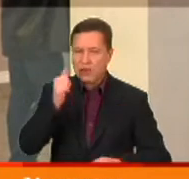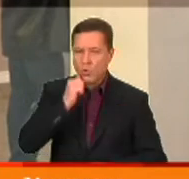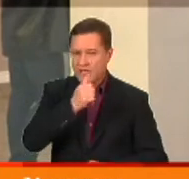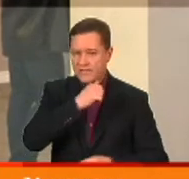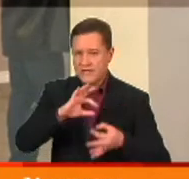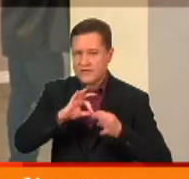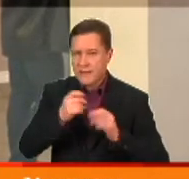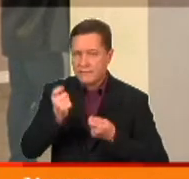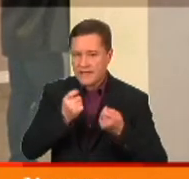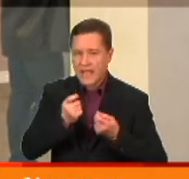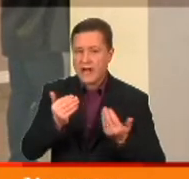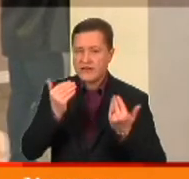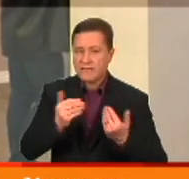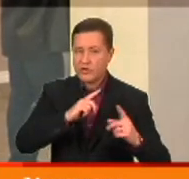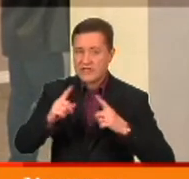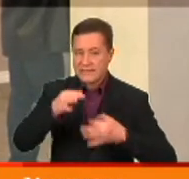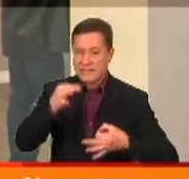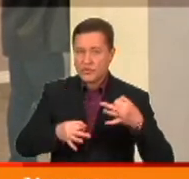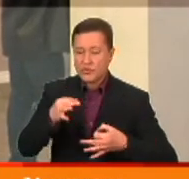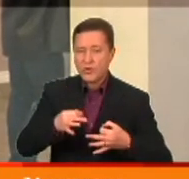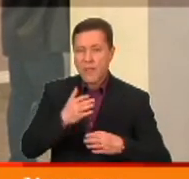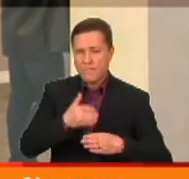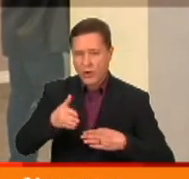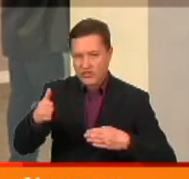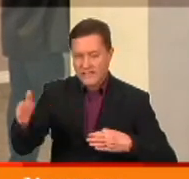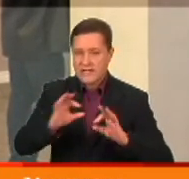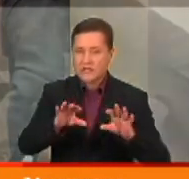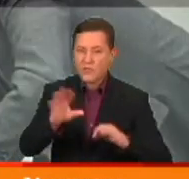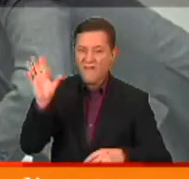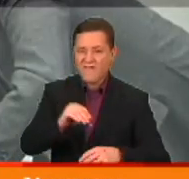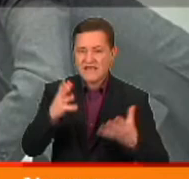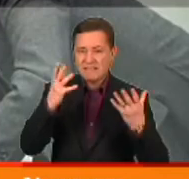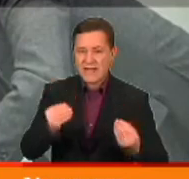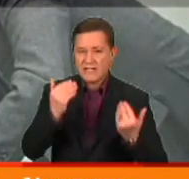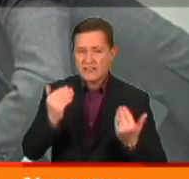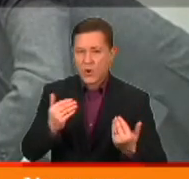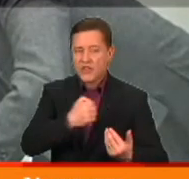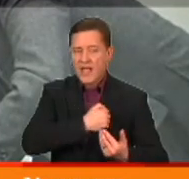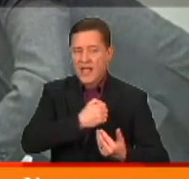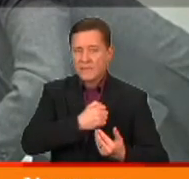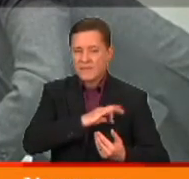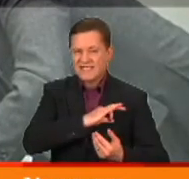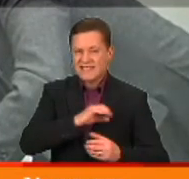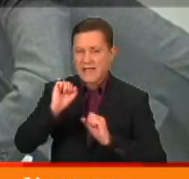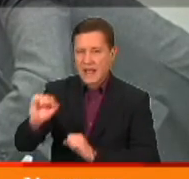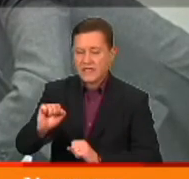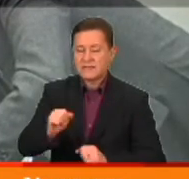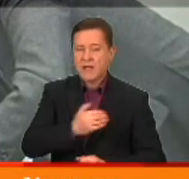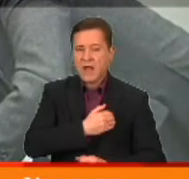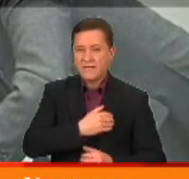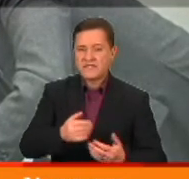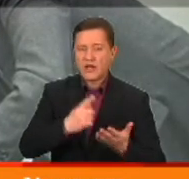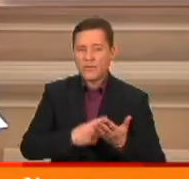на сьогоднішньому засіданні суду. Втім, про все я розповім по черзі. Фактично, весь день сьогодні захист намагався довести, що докази